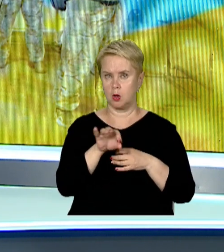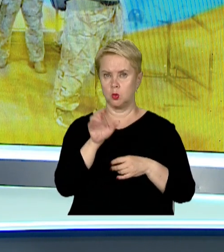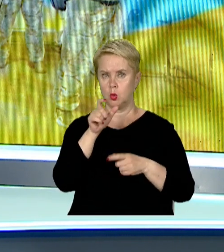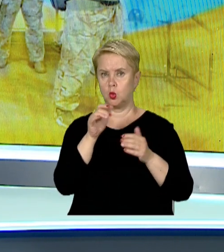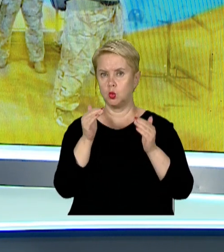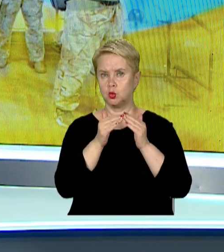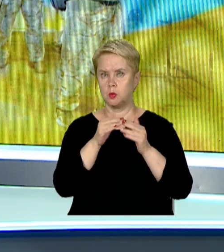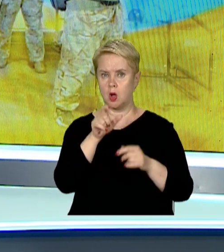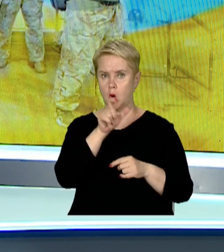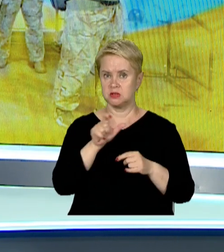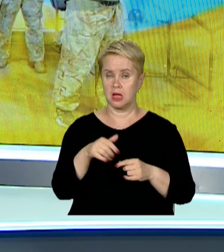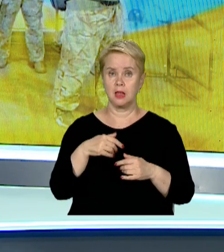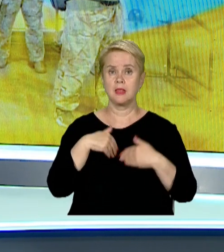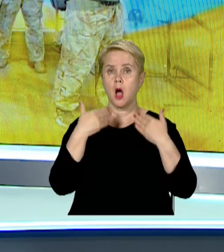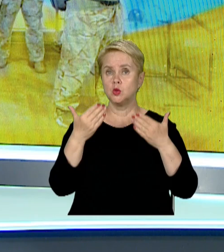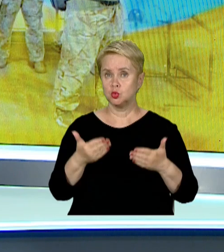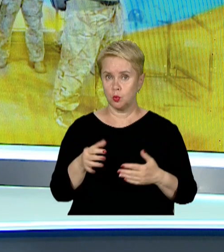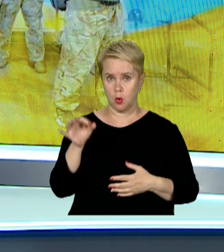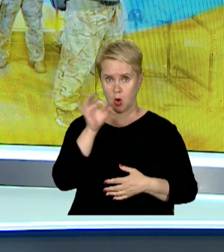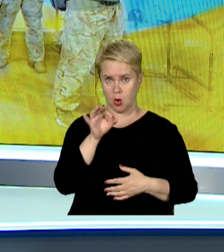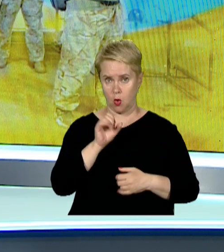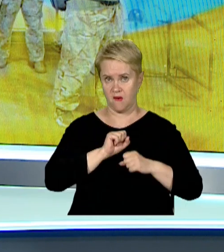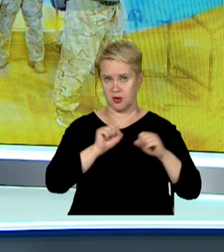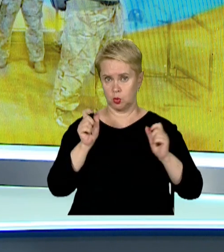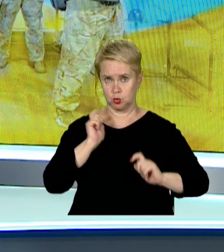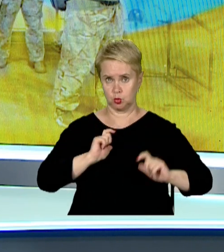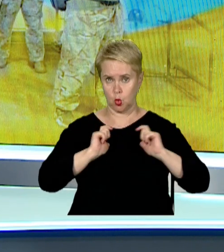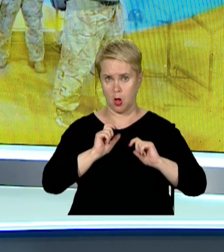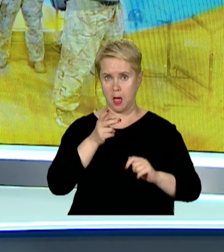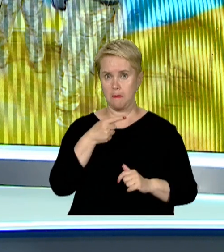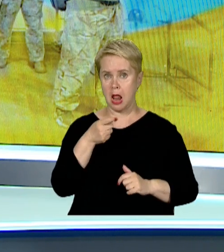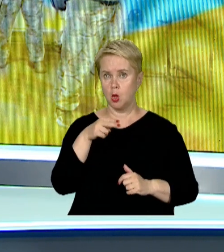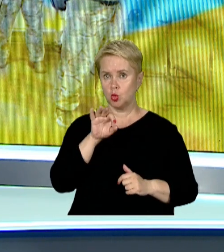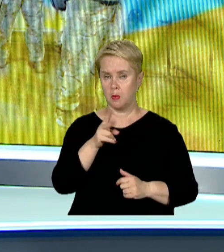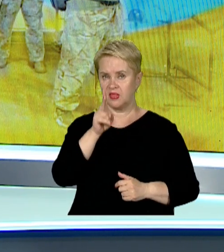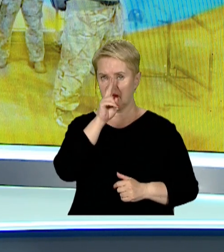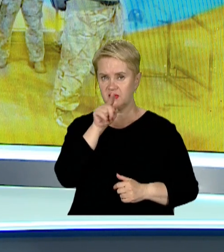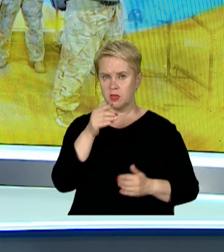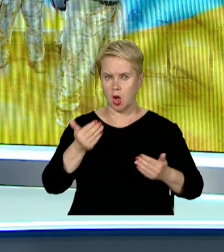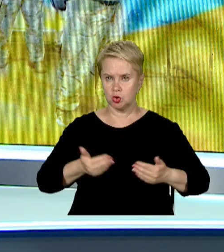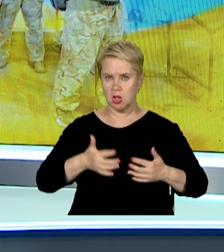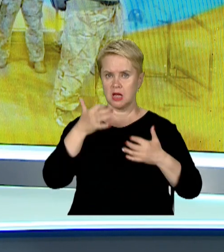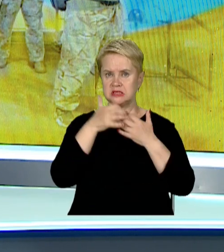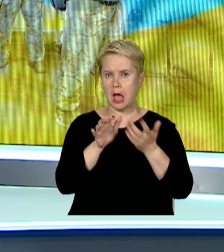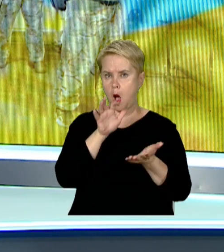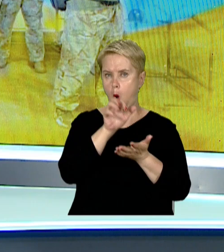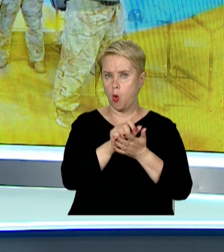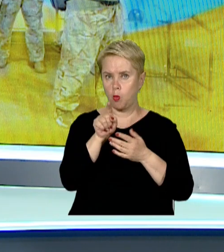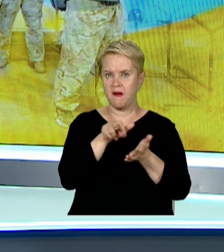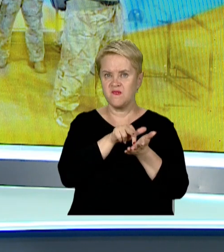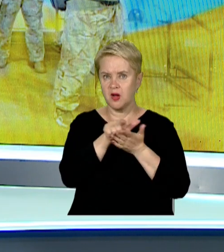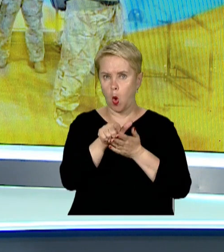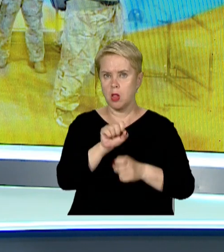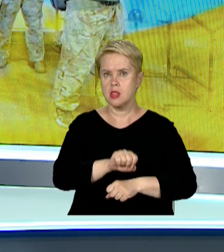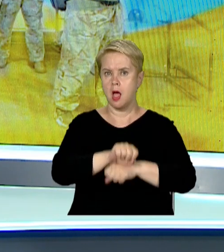людських оселях. Наша наступна історія про відважну студентку з Мелітополя. 2 місяці вона жила серед окупантів, утім виходила